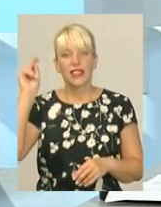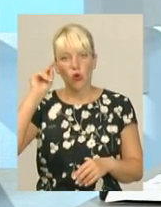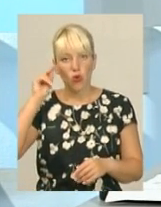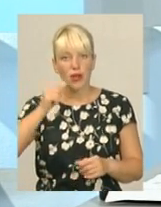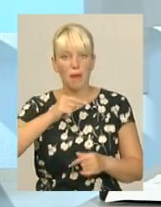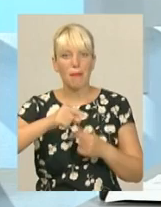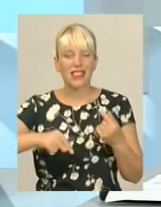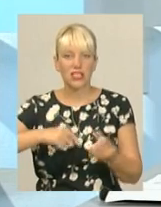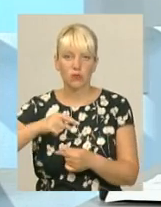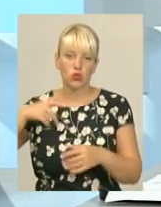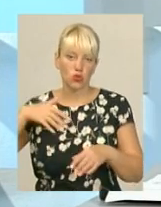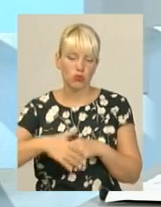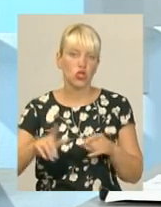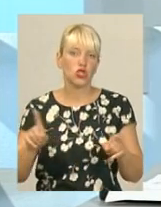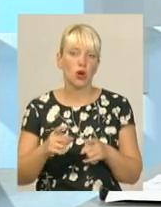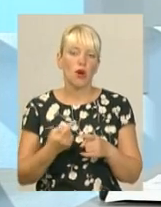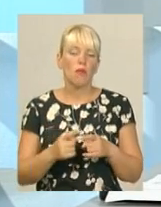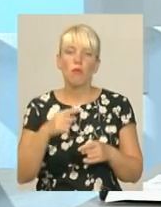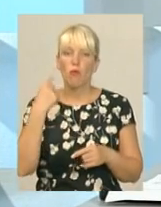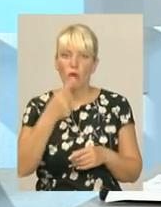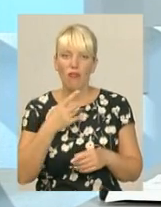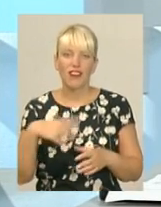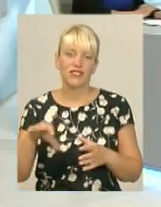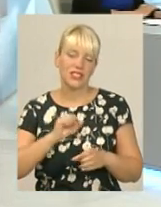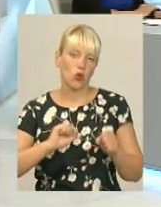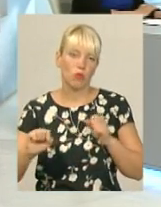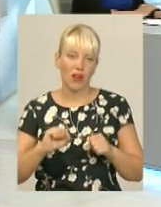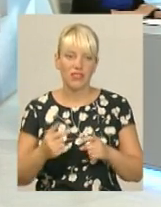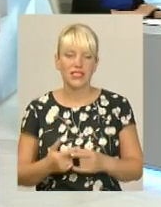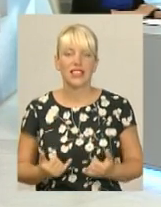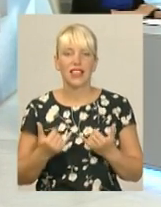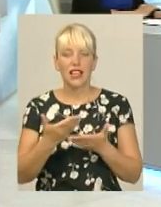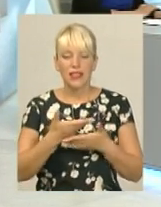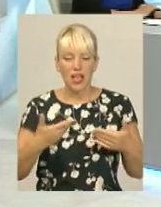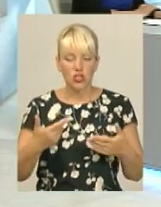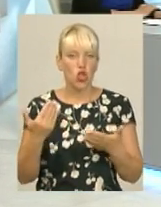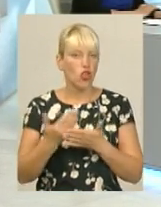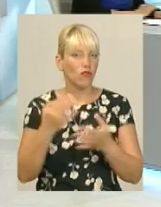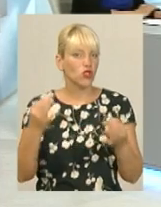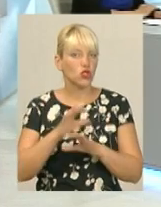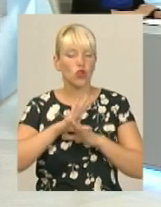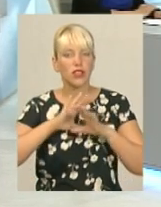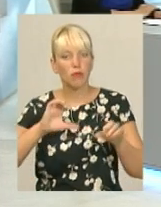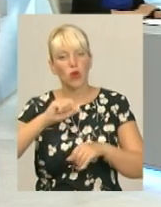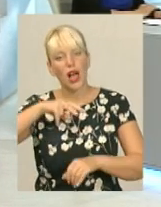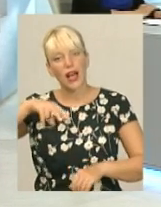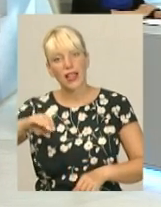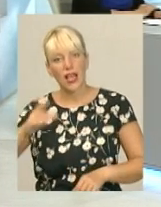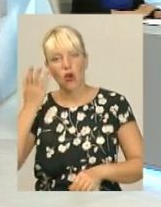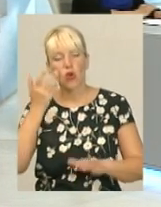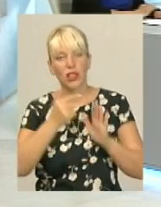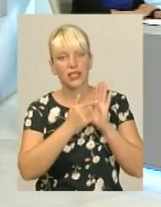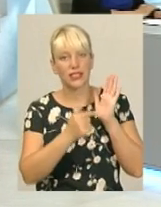всі розуміємо, про що йде мова, тому що ми всі управлінці, для нас нового такого нічого не було, але коли